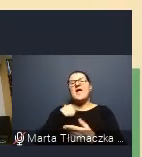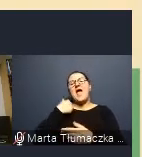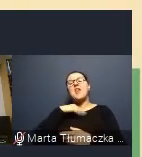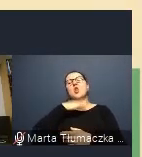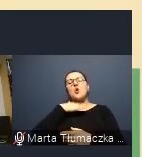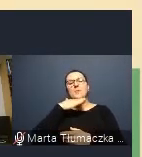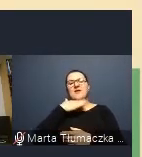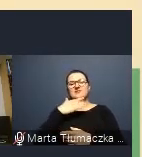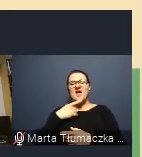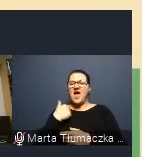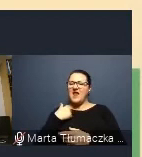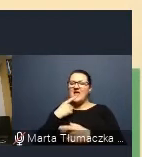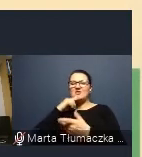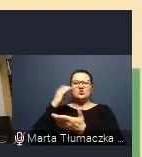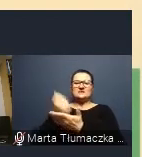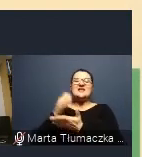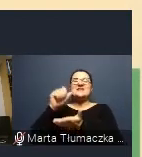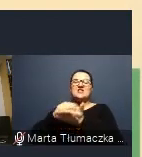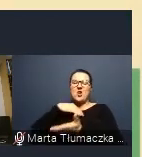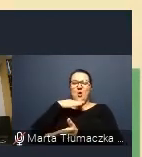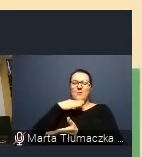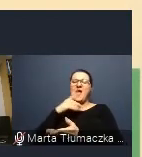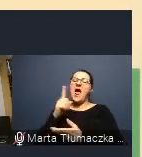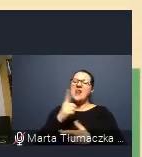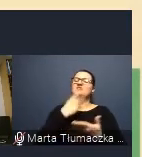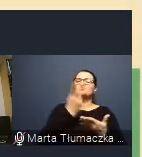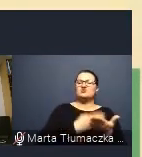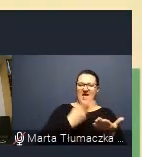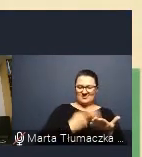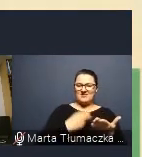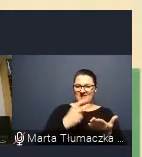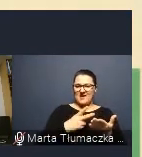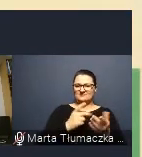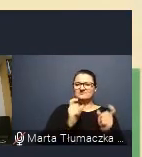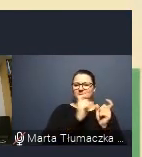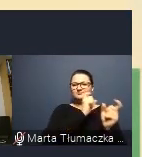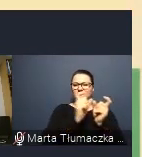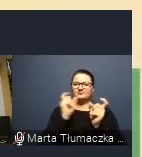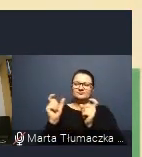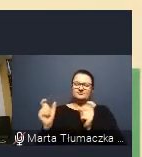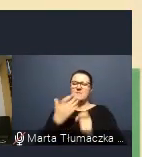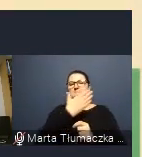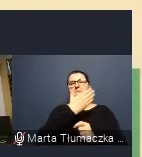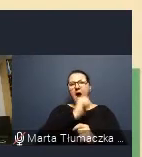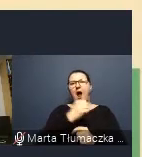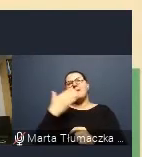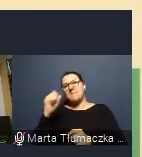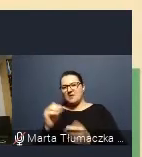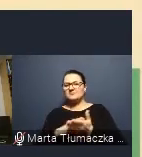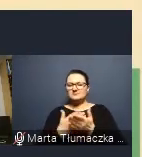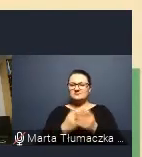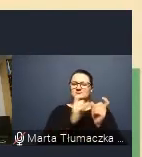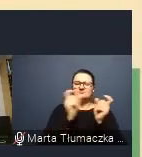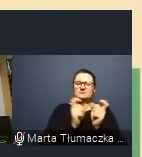nie korzystałam z zajęć logopedycznych, tylko korzystałam z czytania, bo akurat z sylabami, bo akurat miałam chłopca